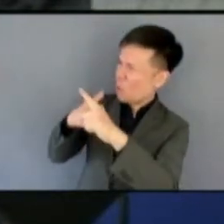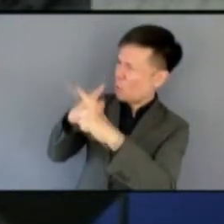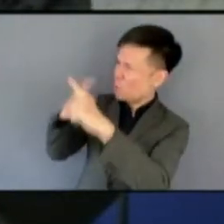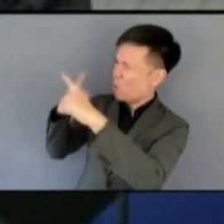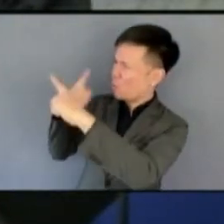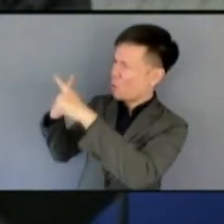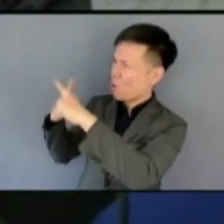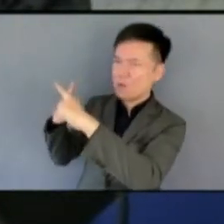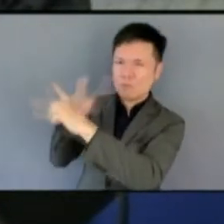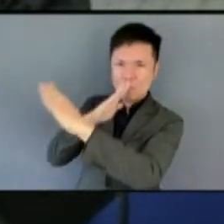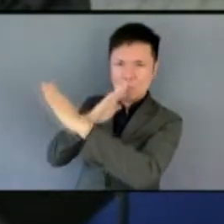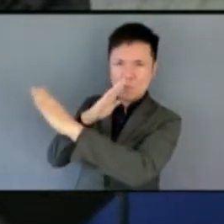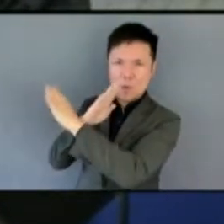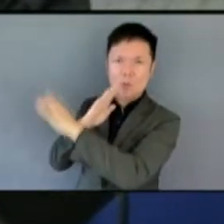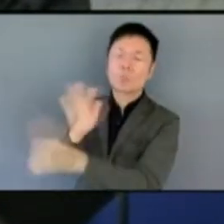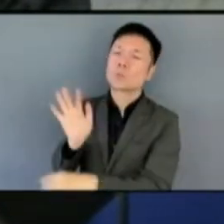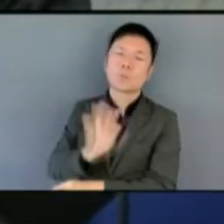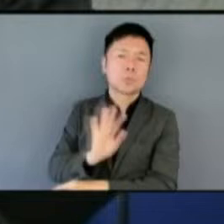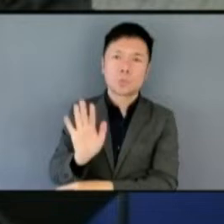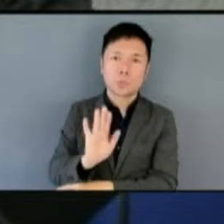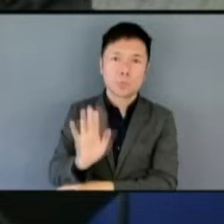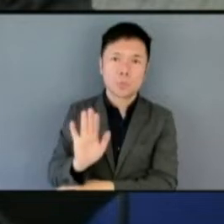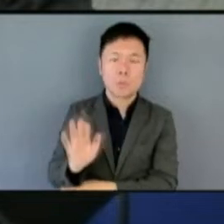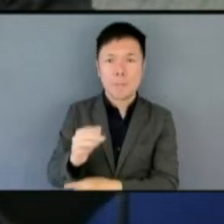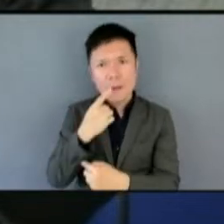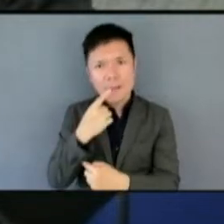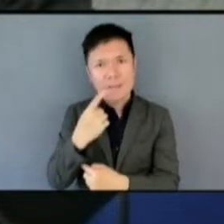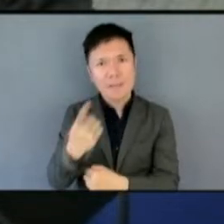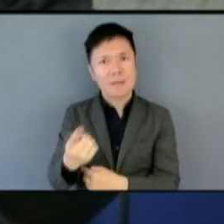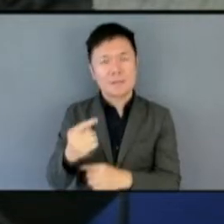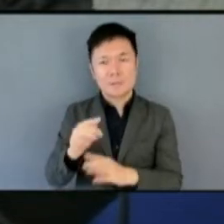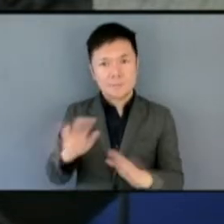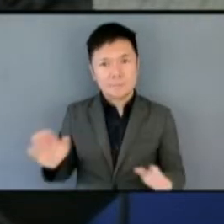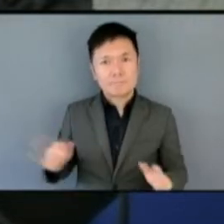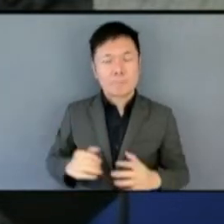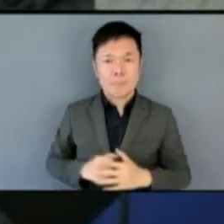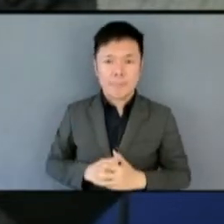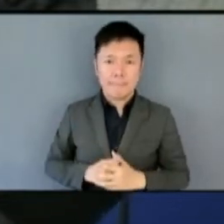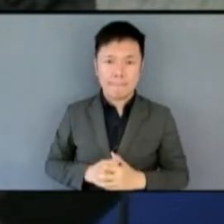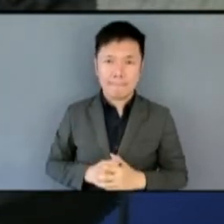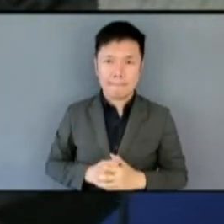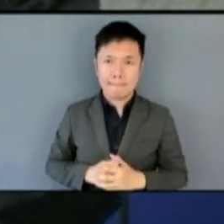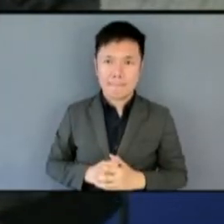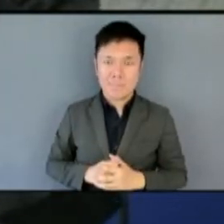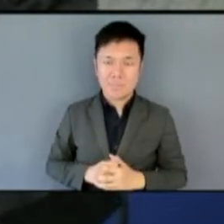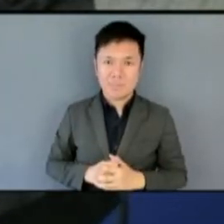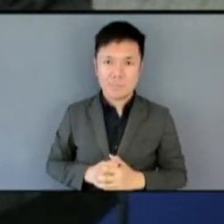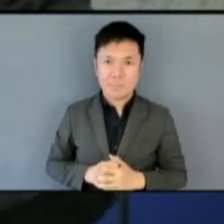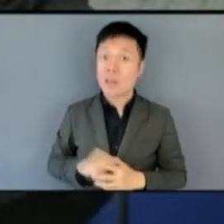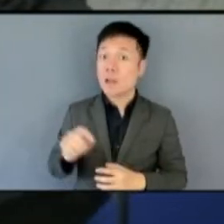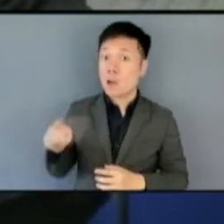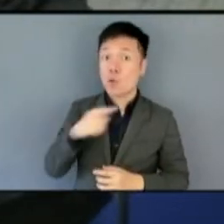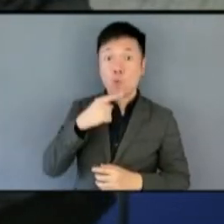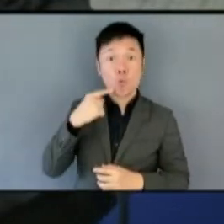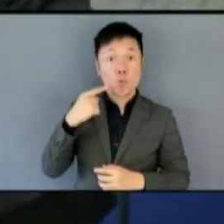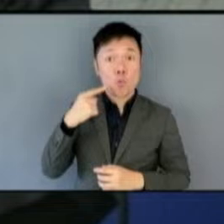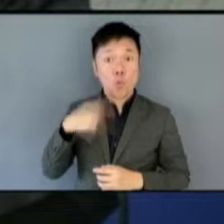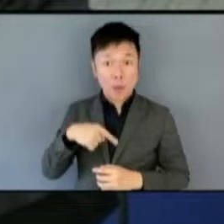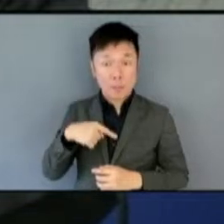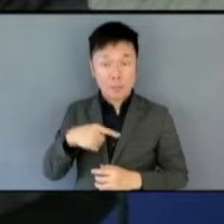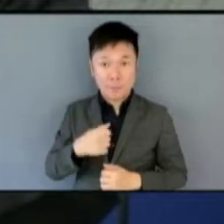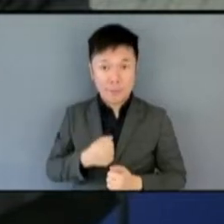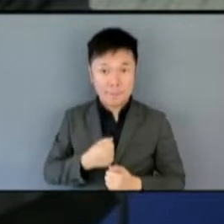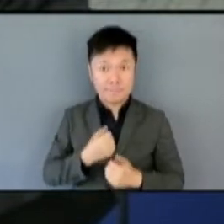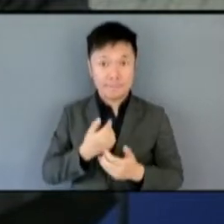То, что хотел отметить, и очень правильно с моей точки зрения, представитель Российской Федерации и Министерства